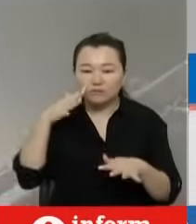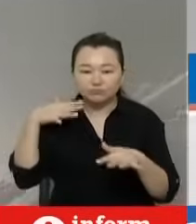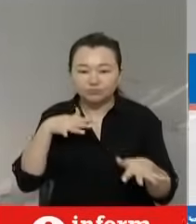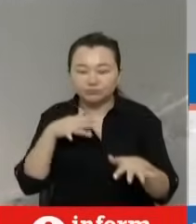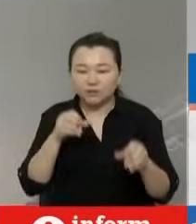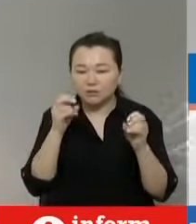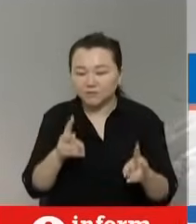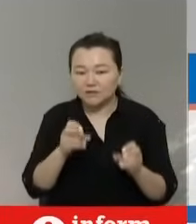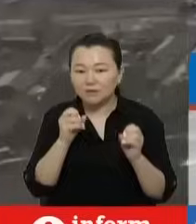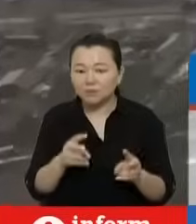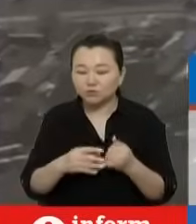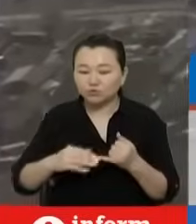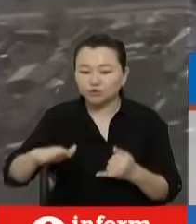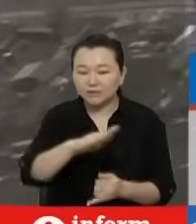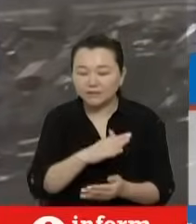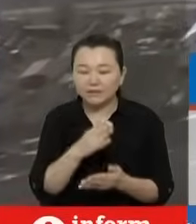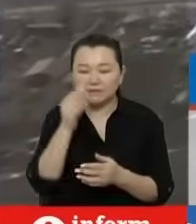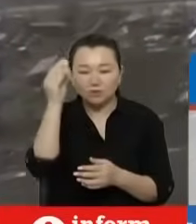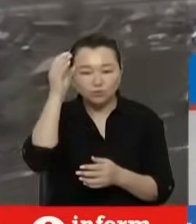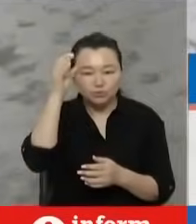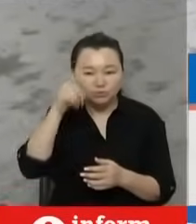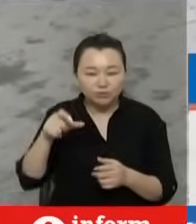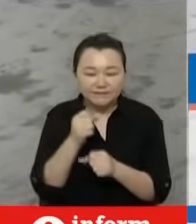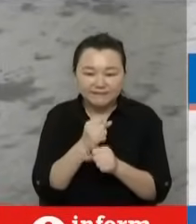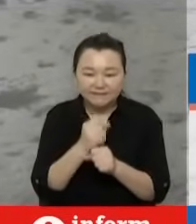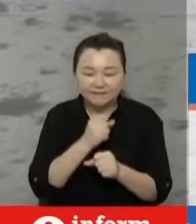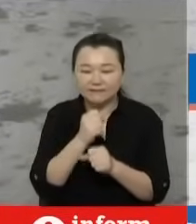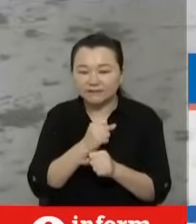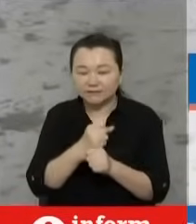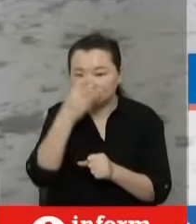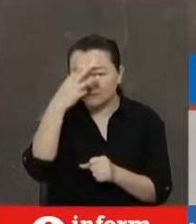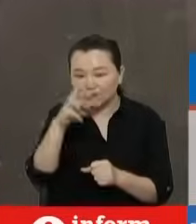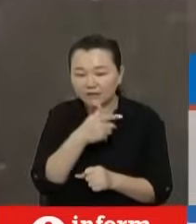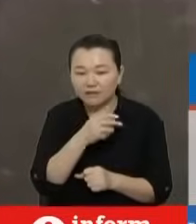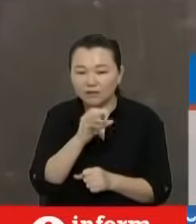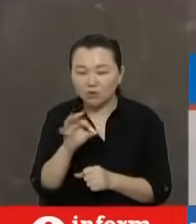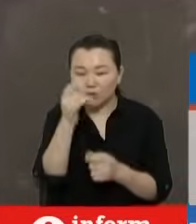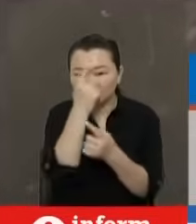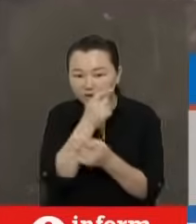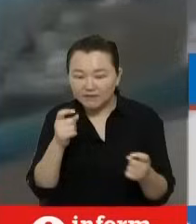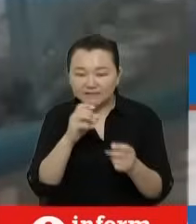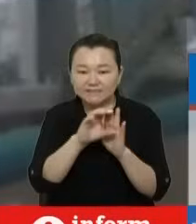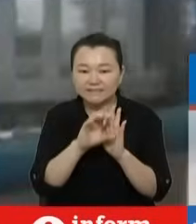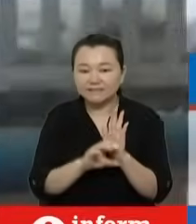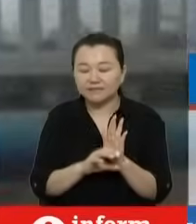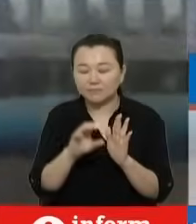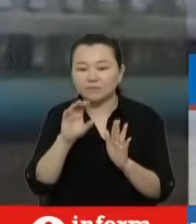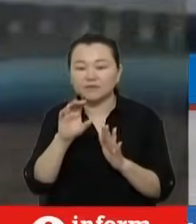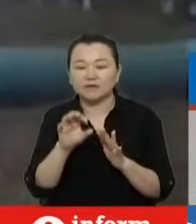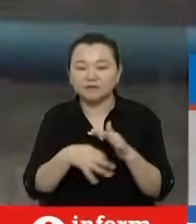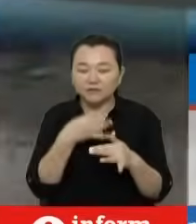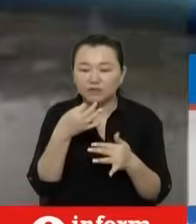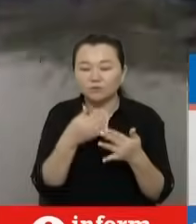затопления с опасными участками создают ученые. Разработчики использовали современные геоинформационные системы с учетом инфраструктуры,